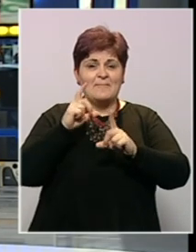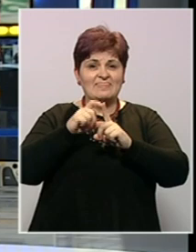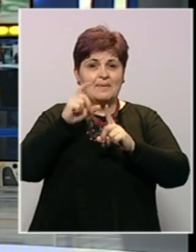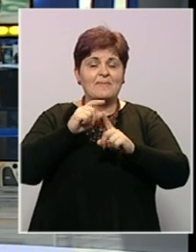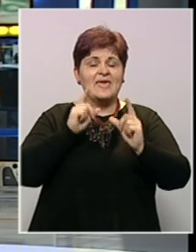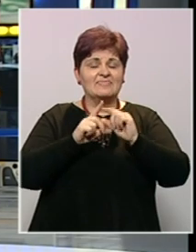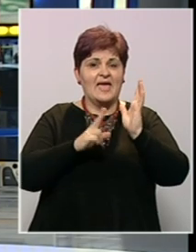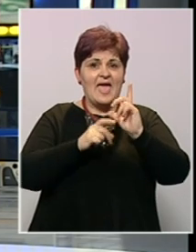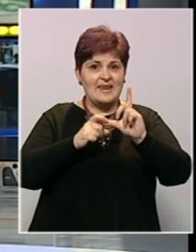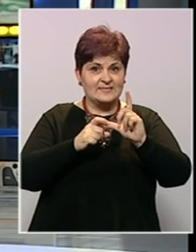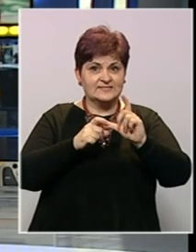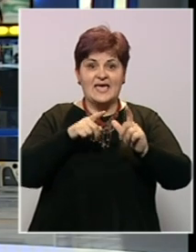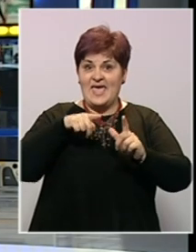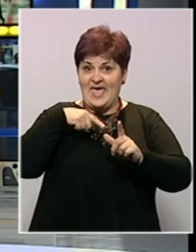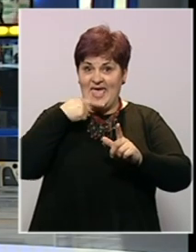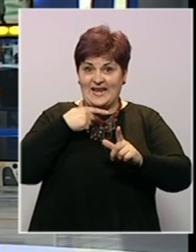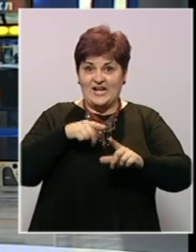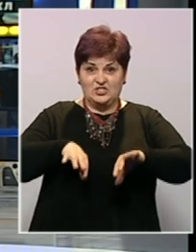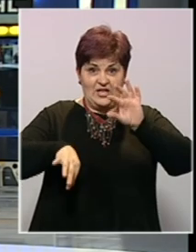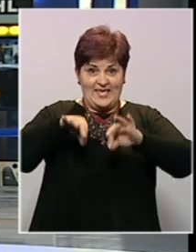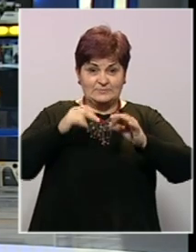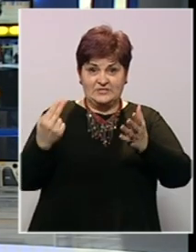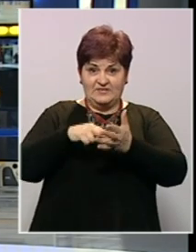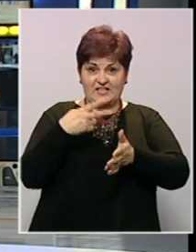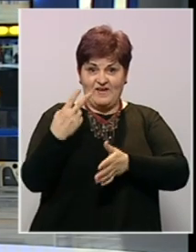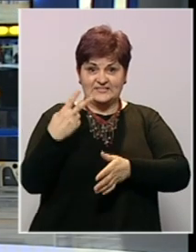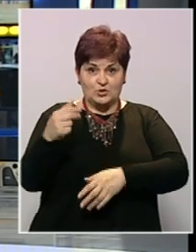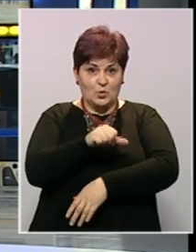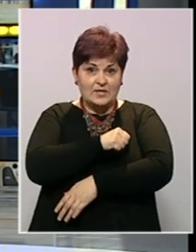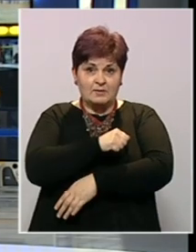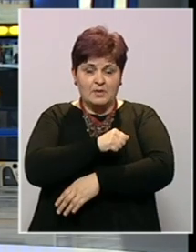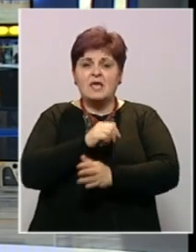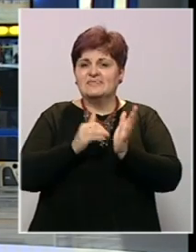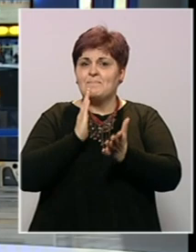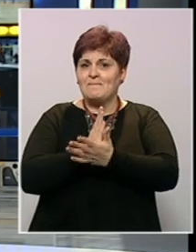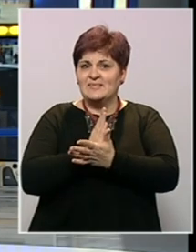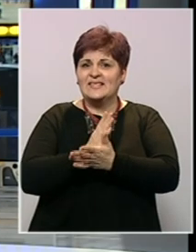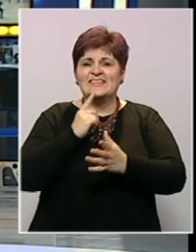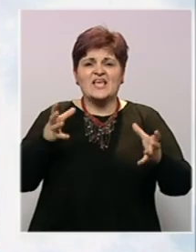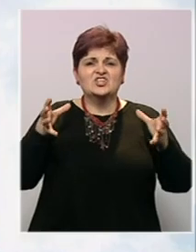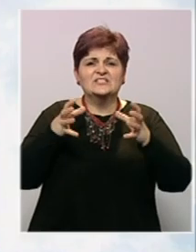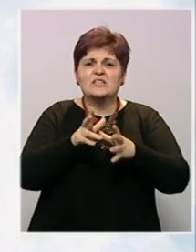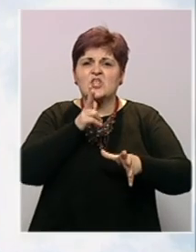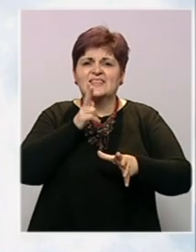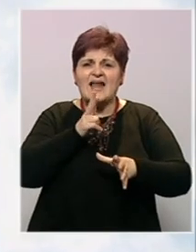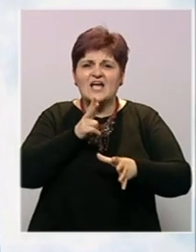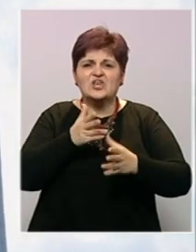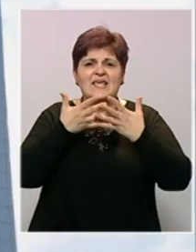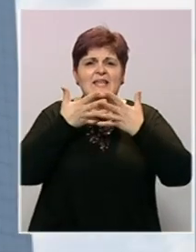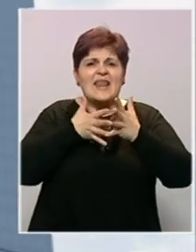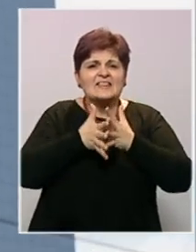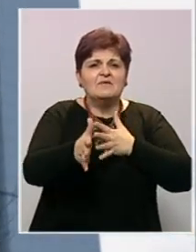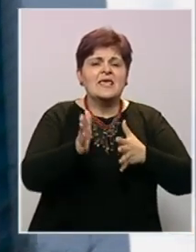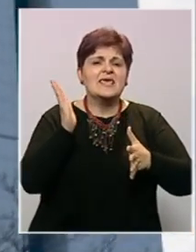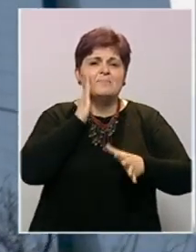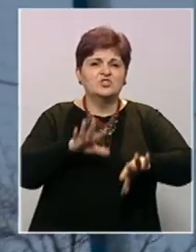DNS-a. Naglasili su da je održavanje izbora 2022. godine neupitno, te da će zajedno insistirati na transparentnim i